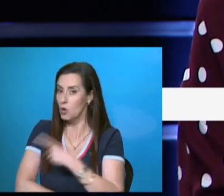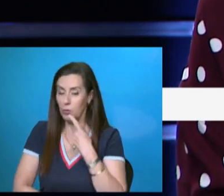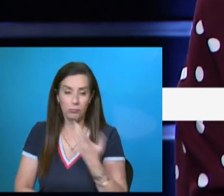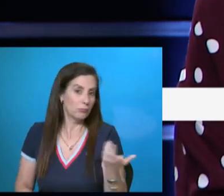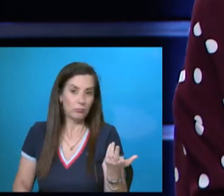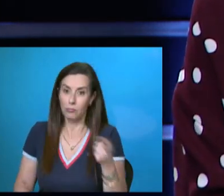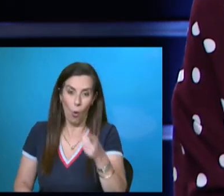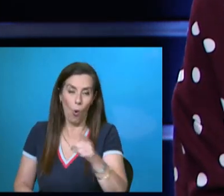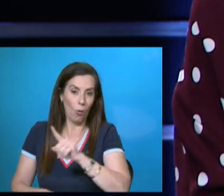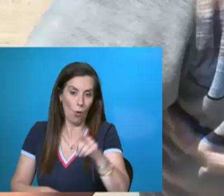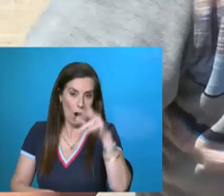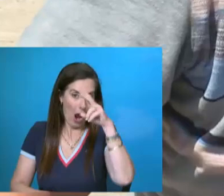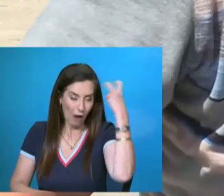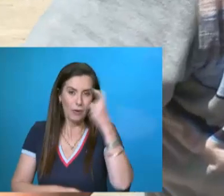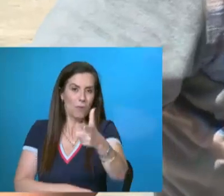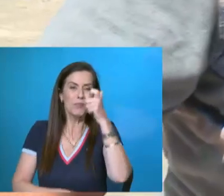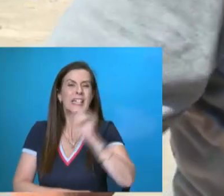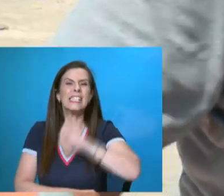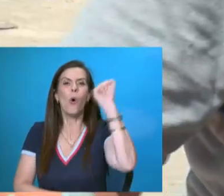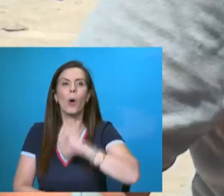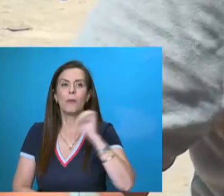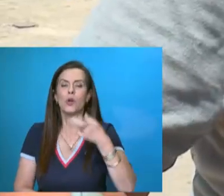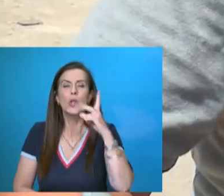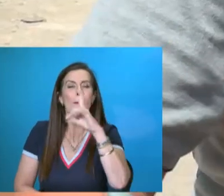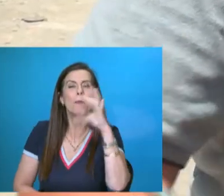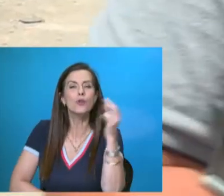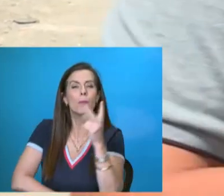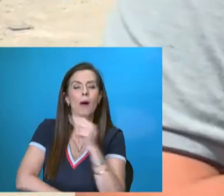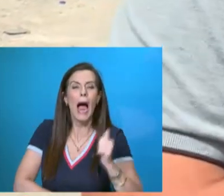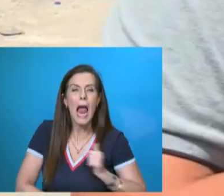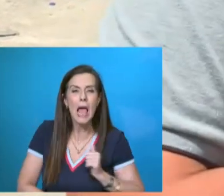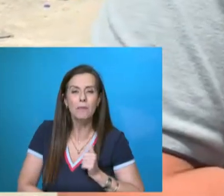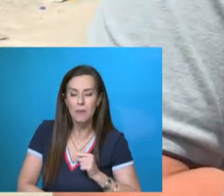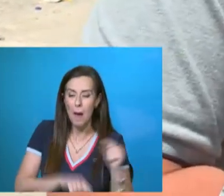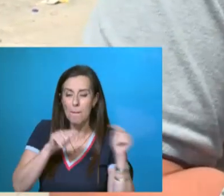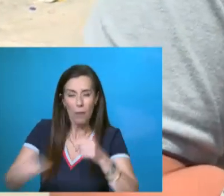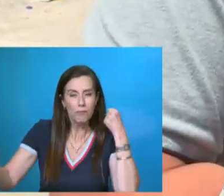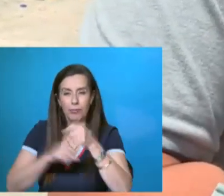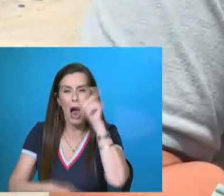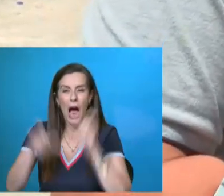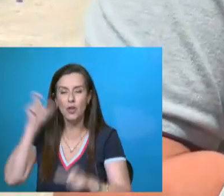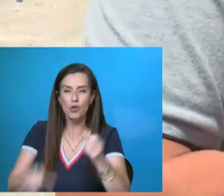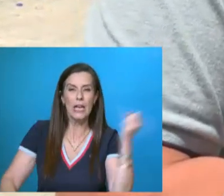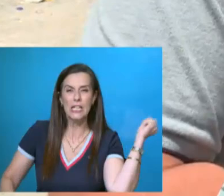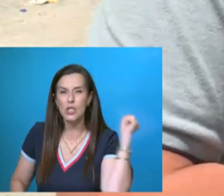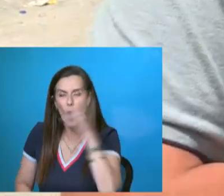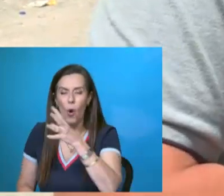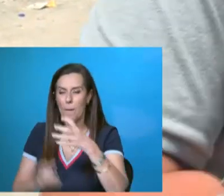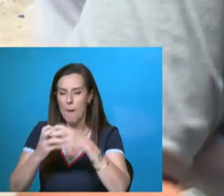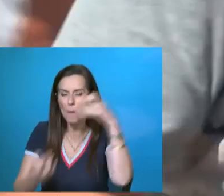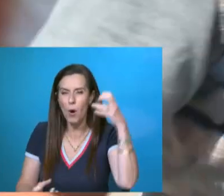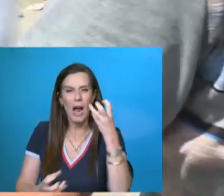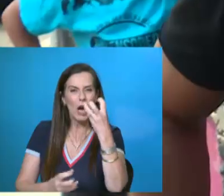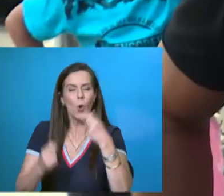זיקוקים לעברם. יותר מ-150 חייל לכסח את האנשים, לזרוק בקבוקי הלם וכדורי גומי